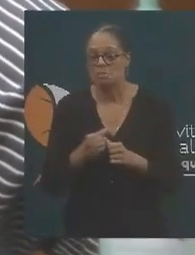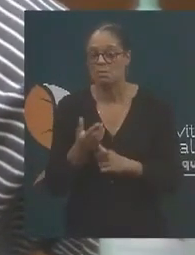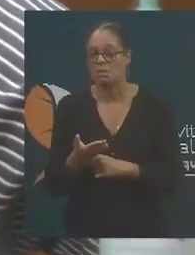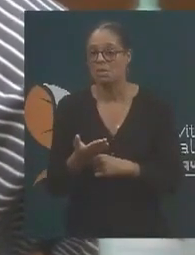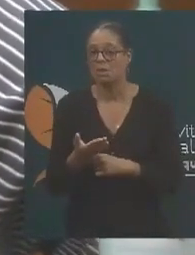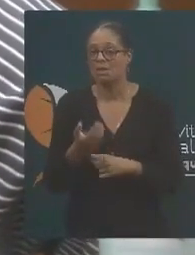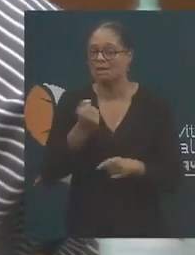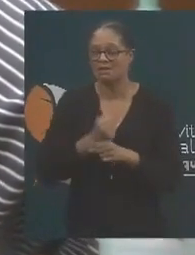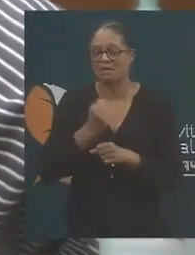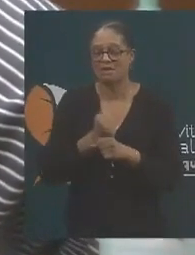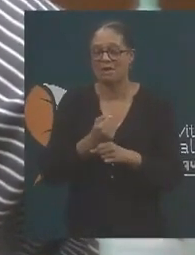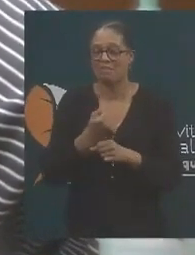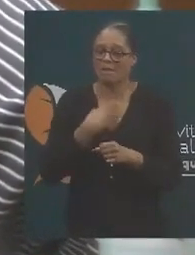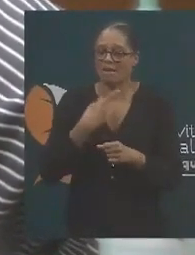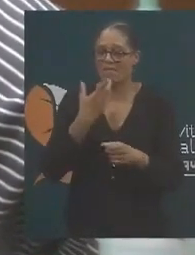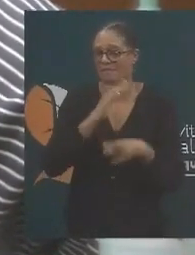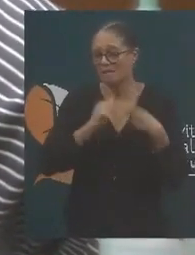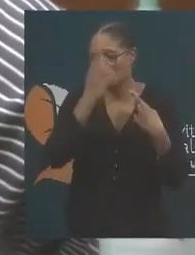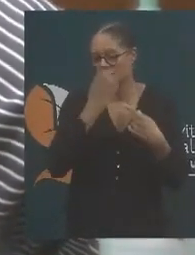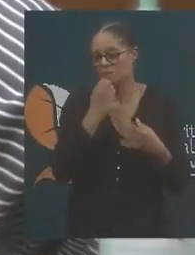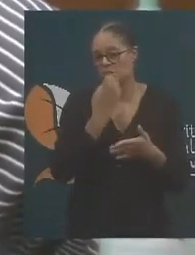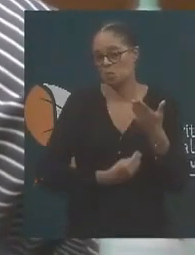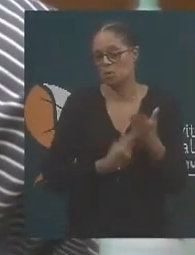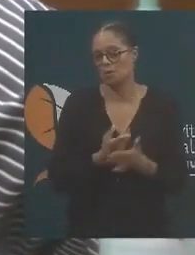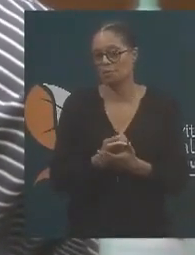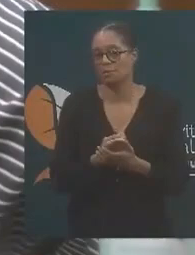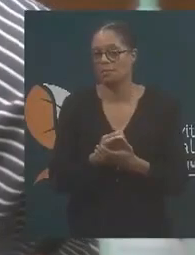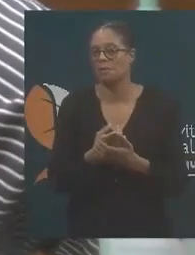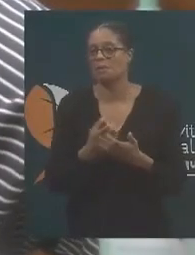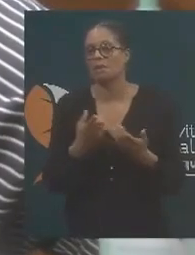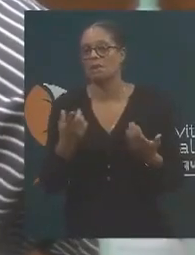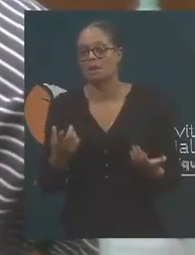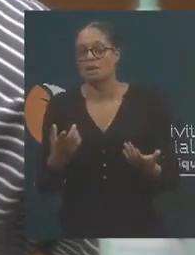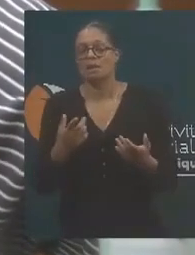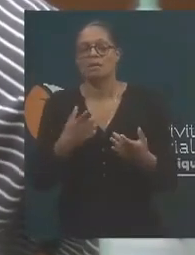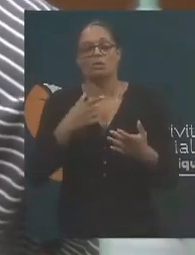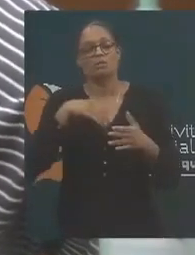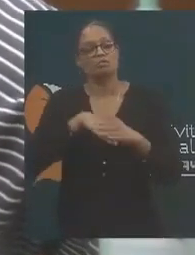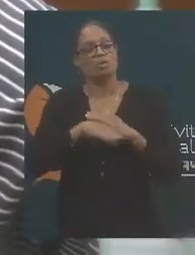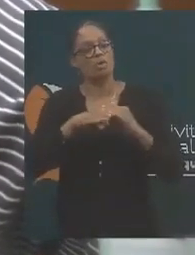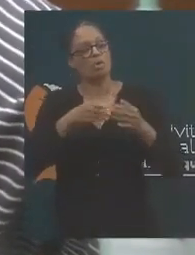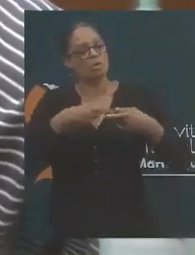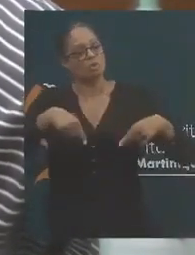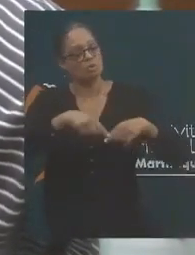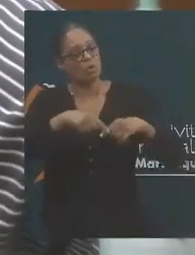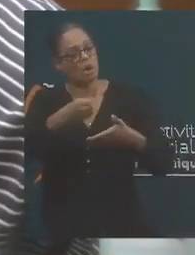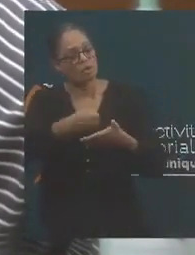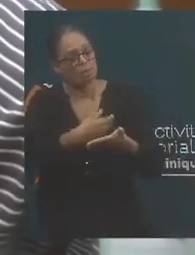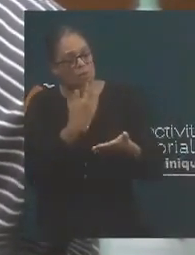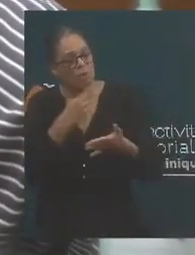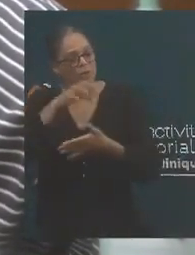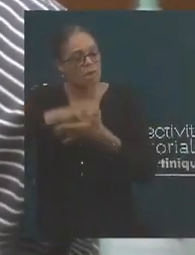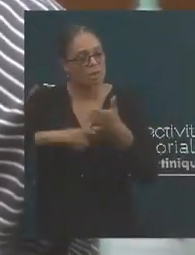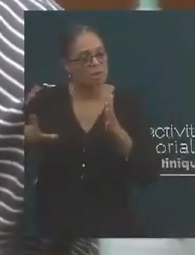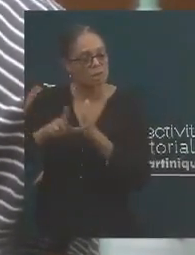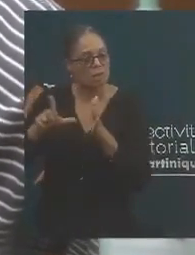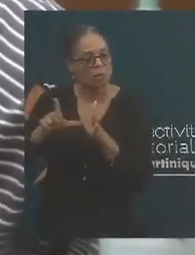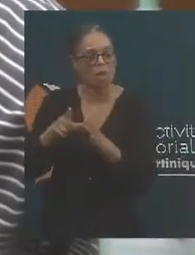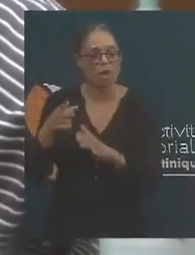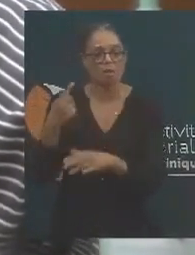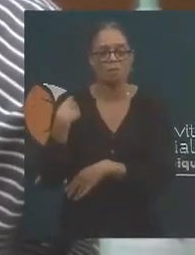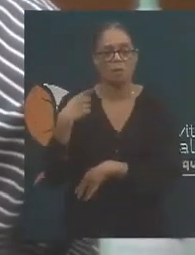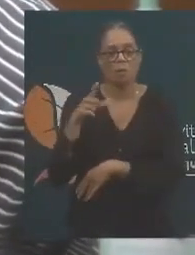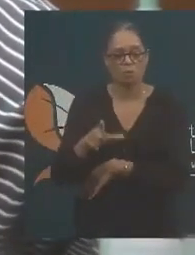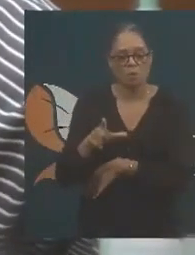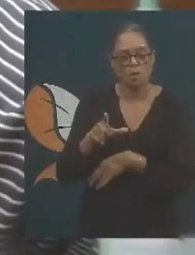travail qui a été bâclé. On nous a appris en commission que le rapport numéro 2 a